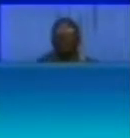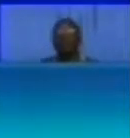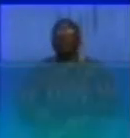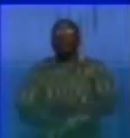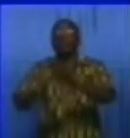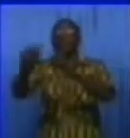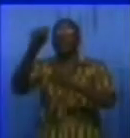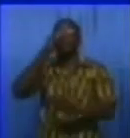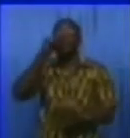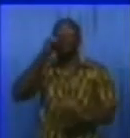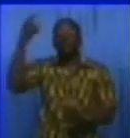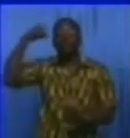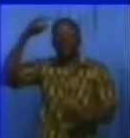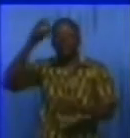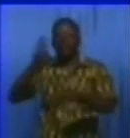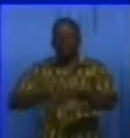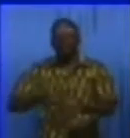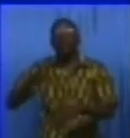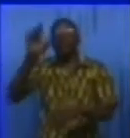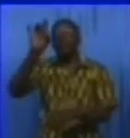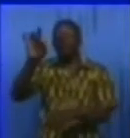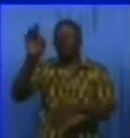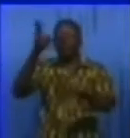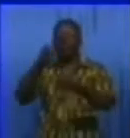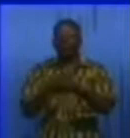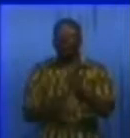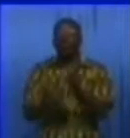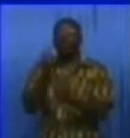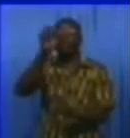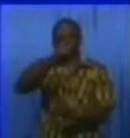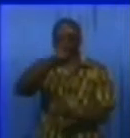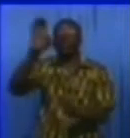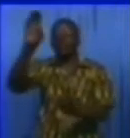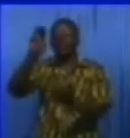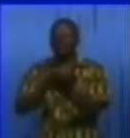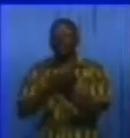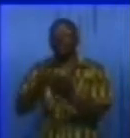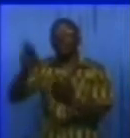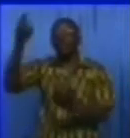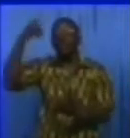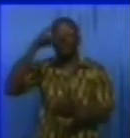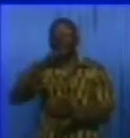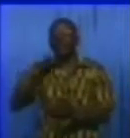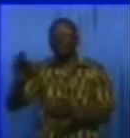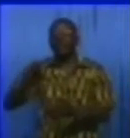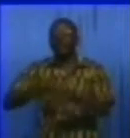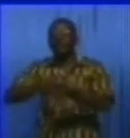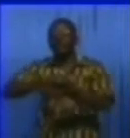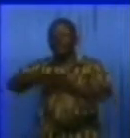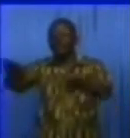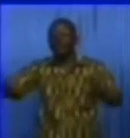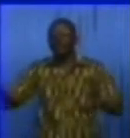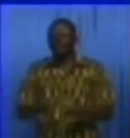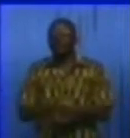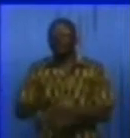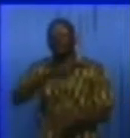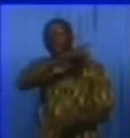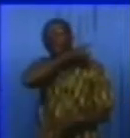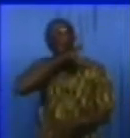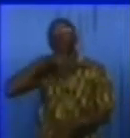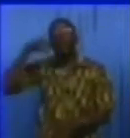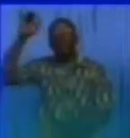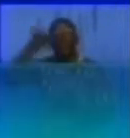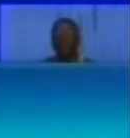sécurité alimentaire a investi en 8 mois plus de 600 millions de francs CFA sur le terrain. À Dori, c'est